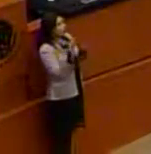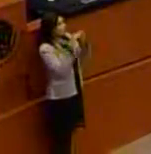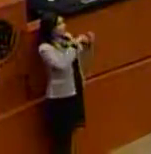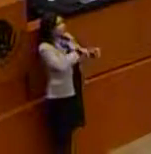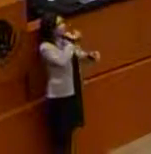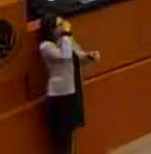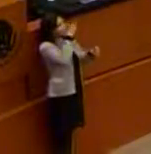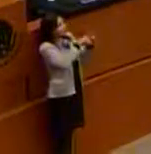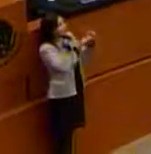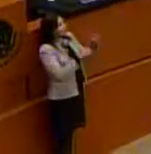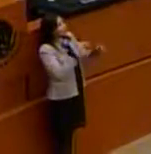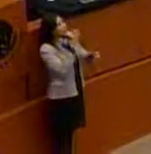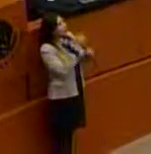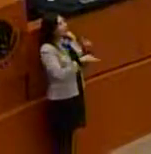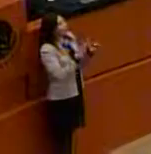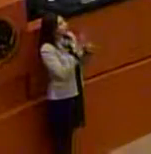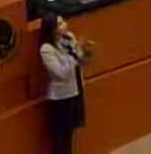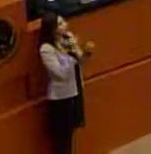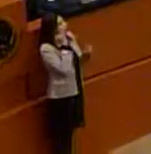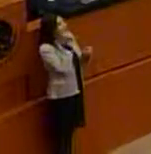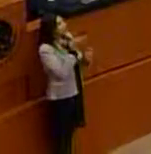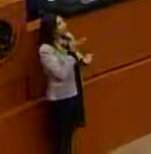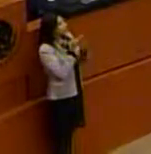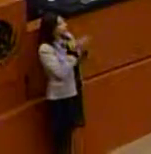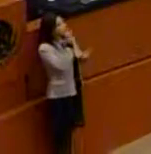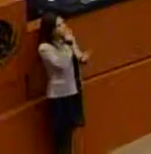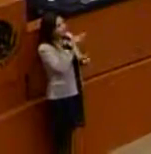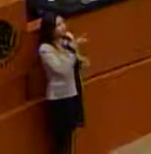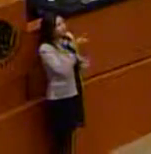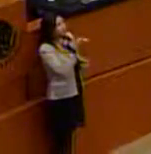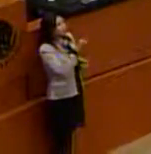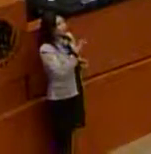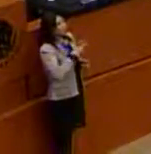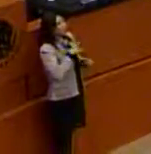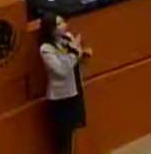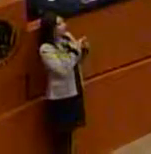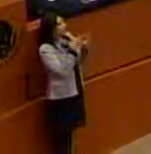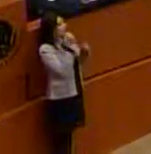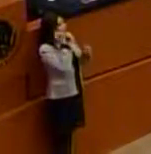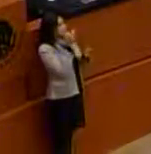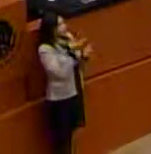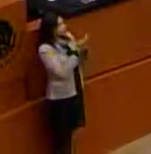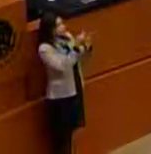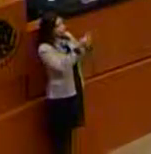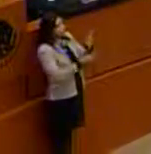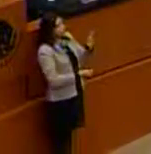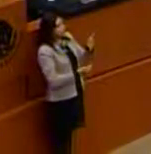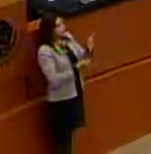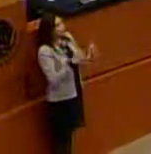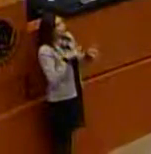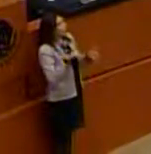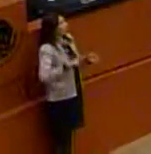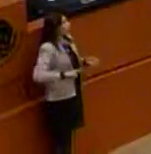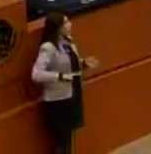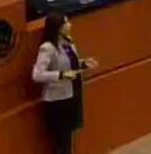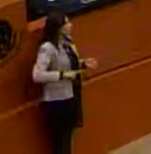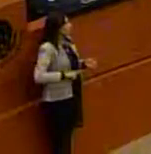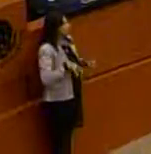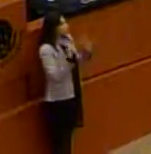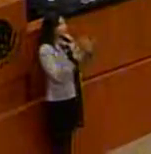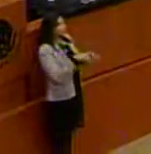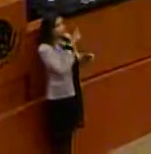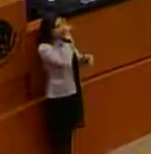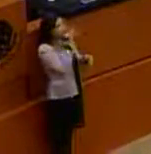l'initiative pour le RBI en Suisse a plusieurs objectifs. Slide. Notre gouvernement étant trop occupé à trouver